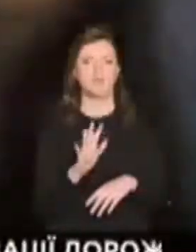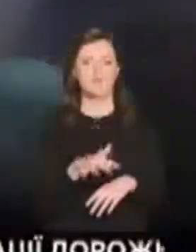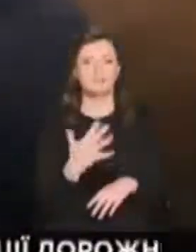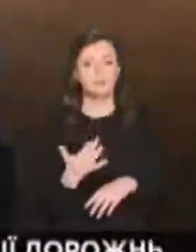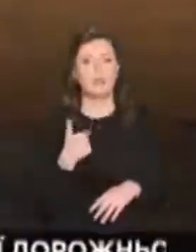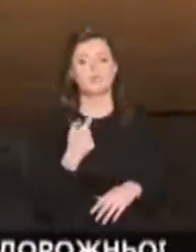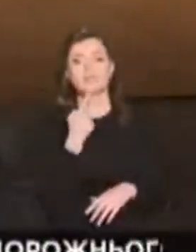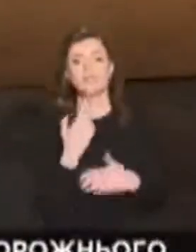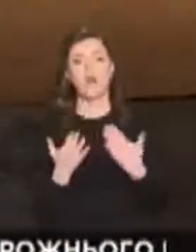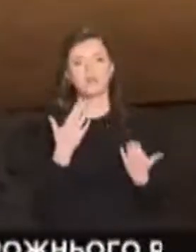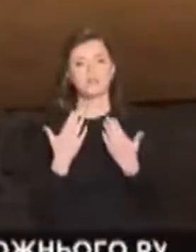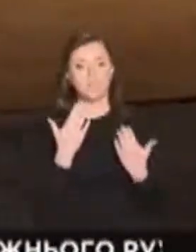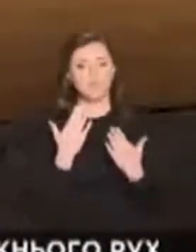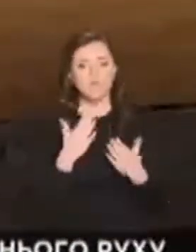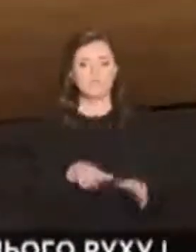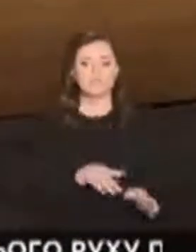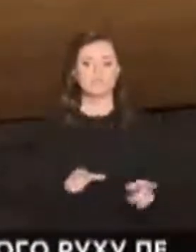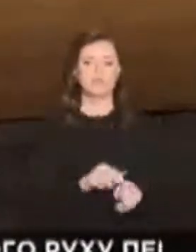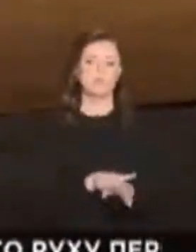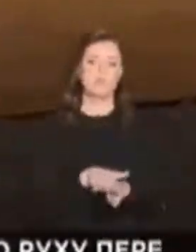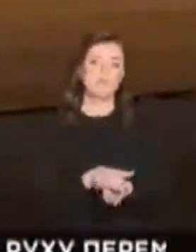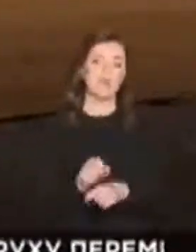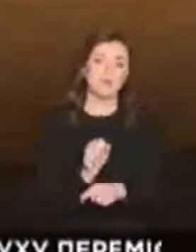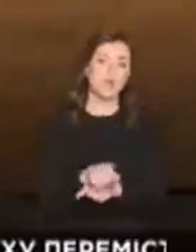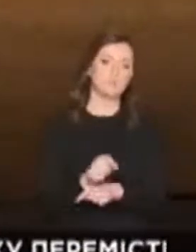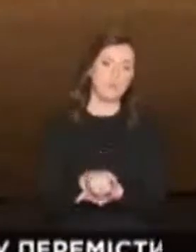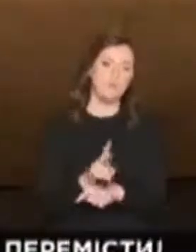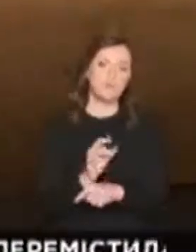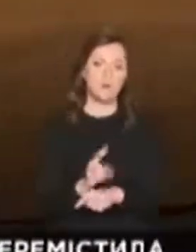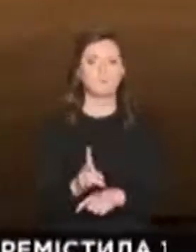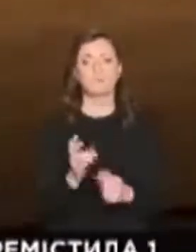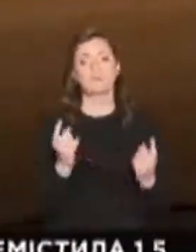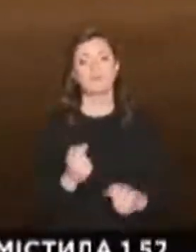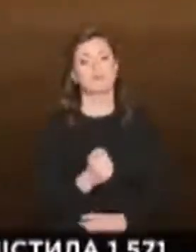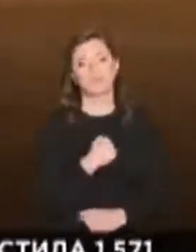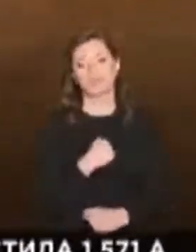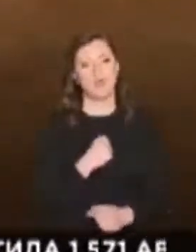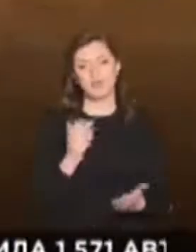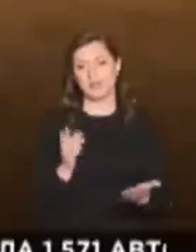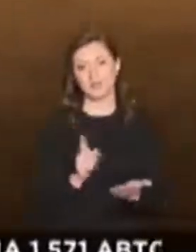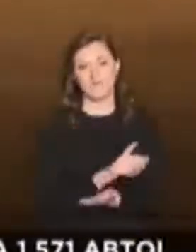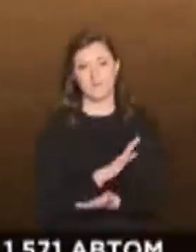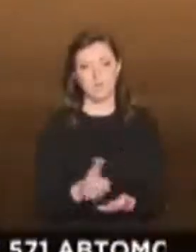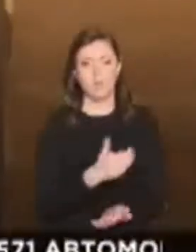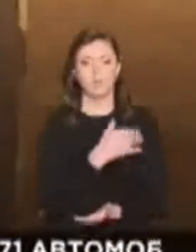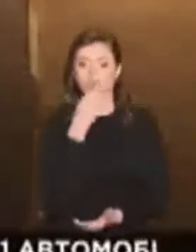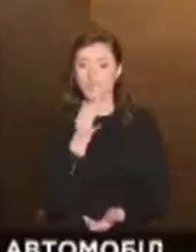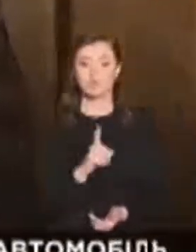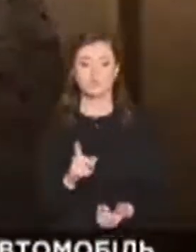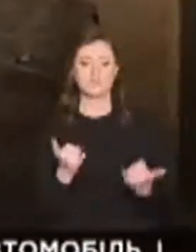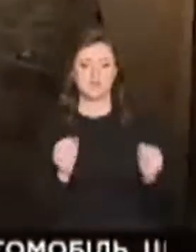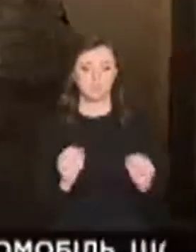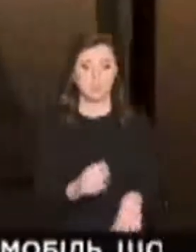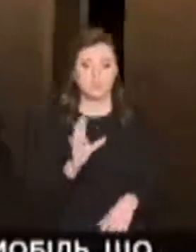намагалися поспілкуватися з підрядником, з замовником, але, на превеликий жаль, не вдалося. Також хочу сказати, що зараз